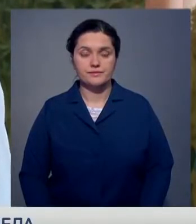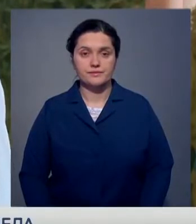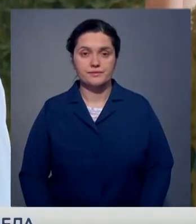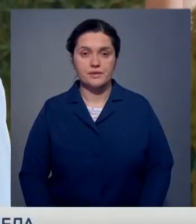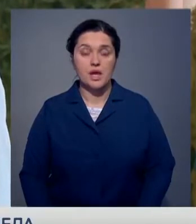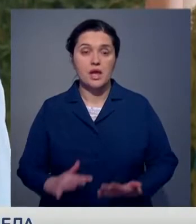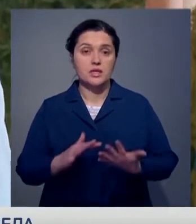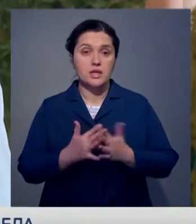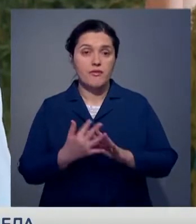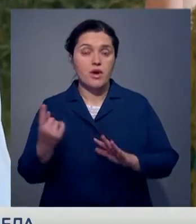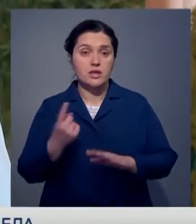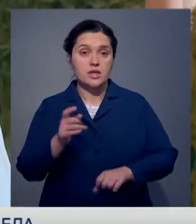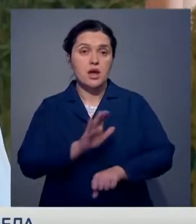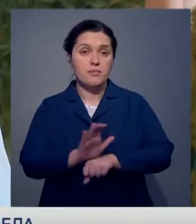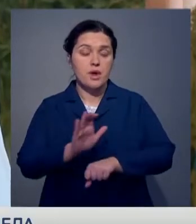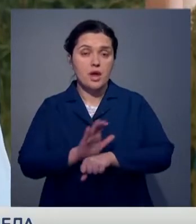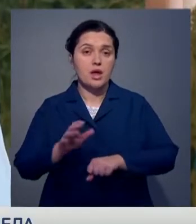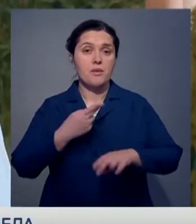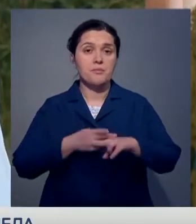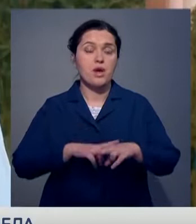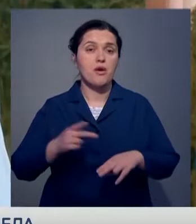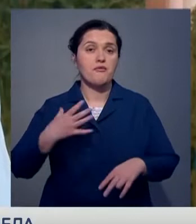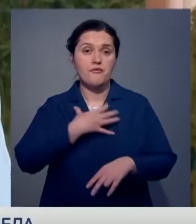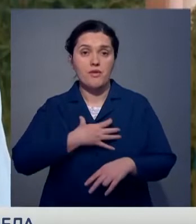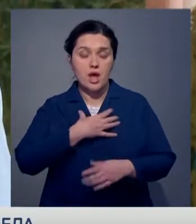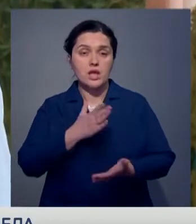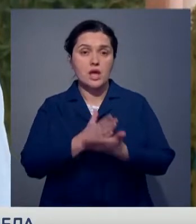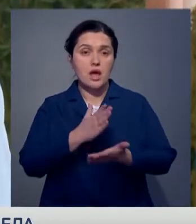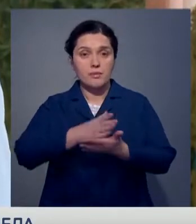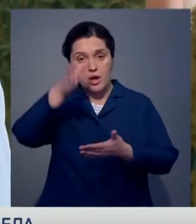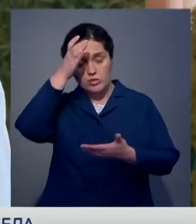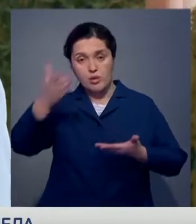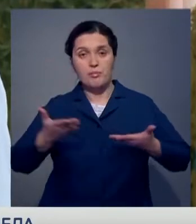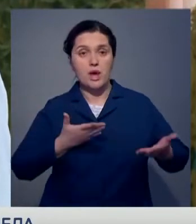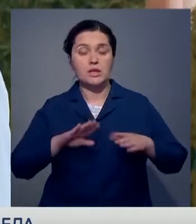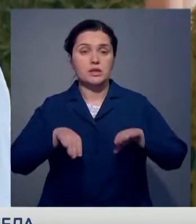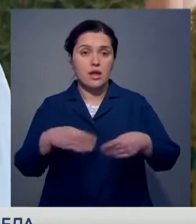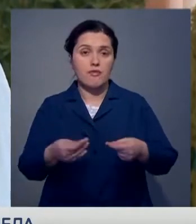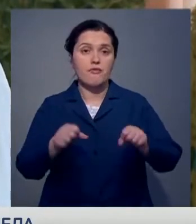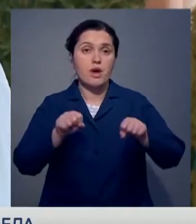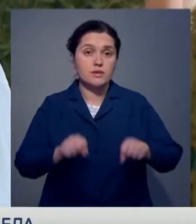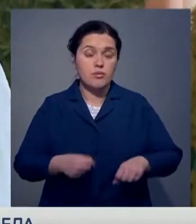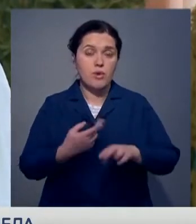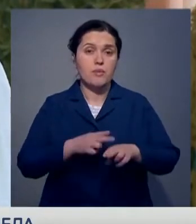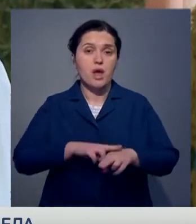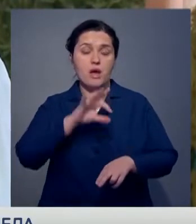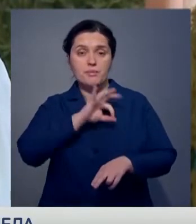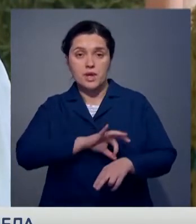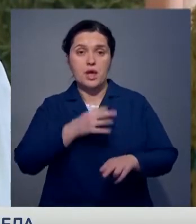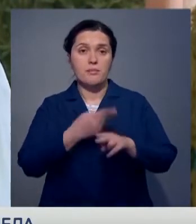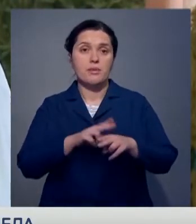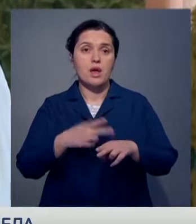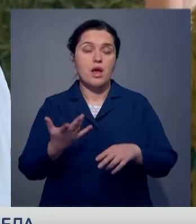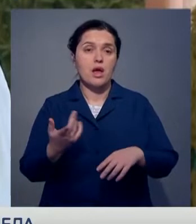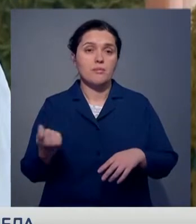Диверсификация сельскохозяйственного производства – одно из приоритетных направлений. Научный подход дал возможность нашим аграриям применить в производстве плодосменный севооборот